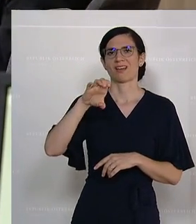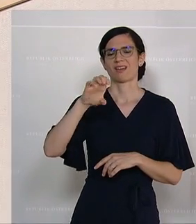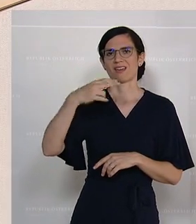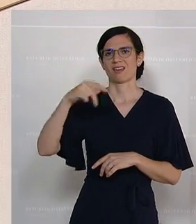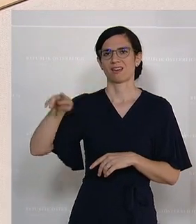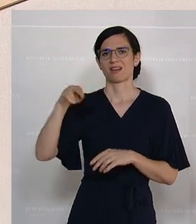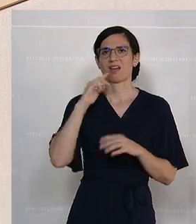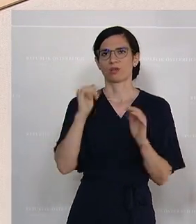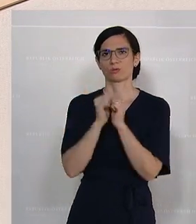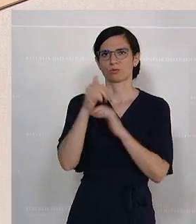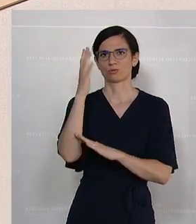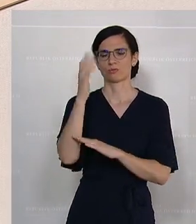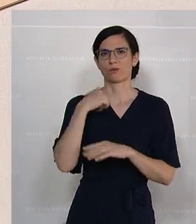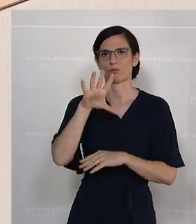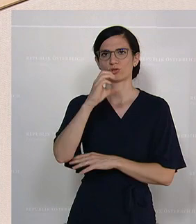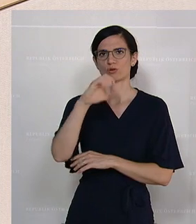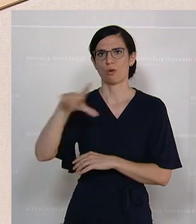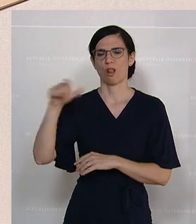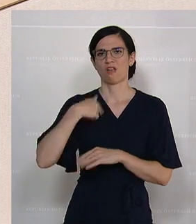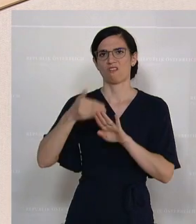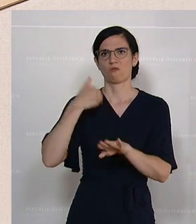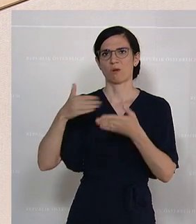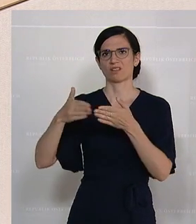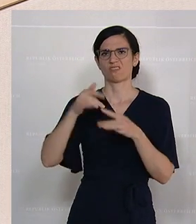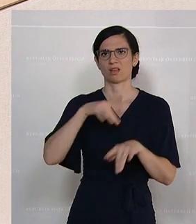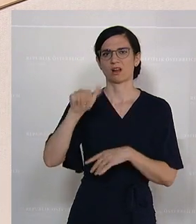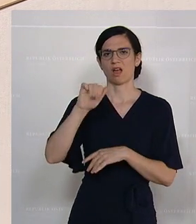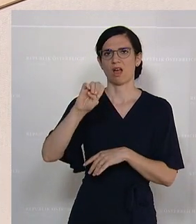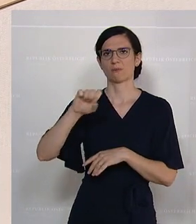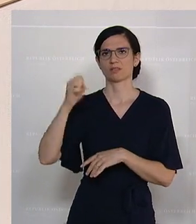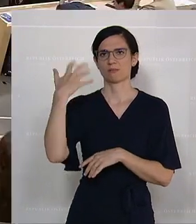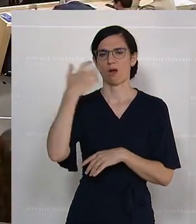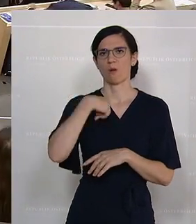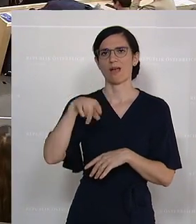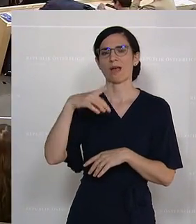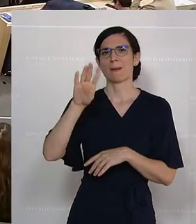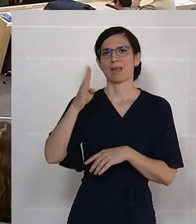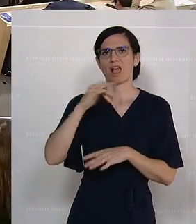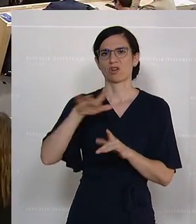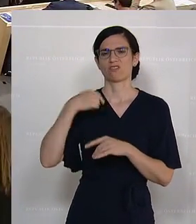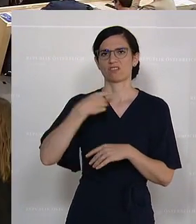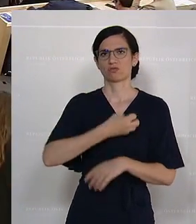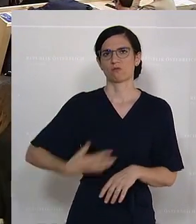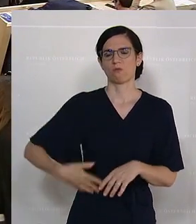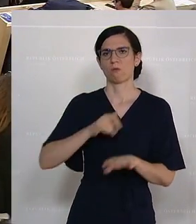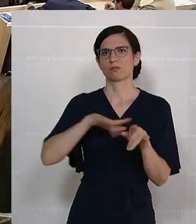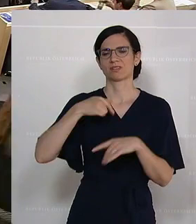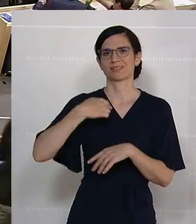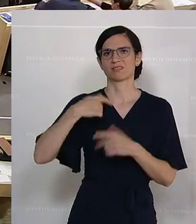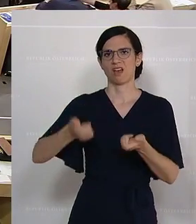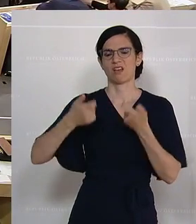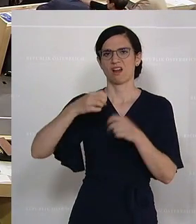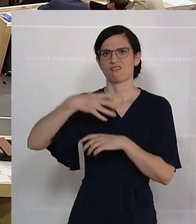nußbaum scheut auch vor der msv-arena kobe sprich fuchs kann ja kasse greiffenberger